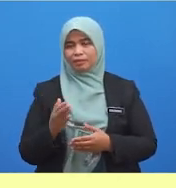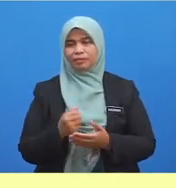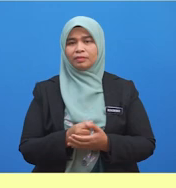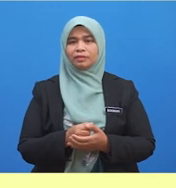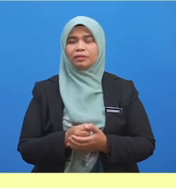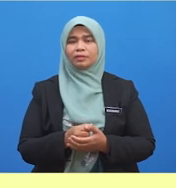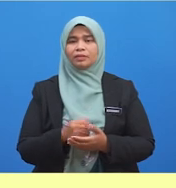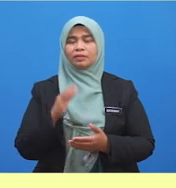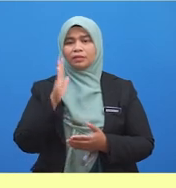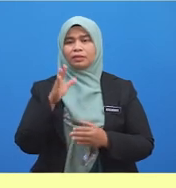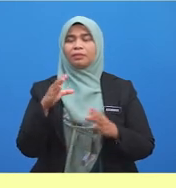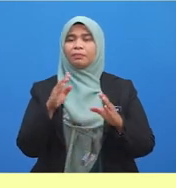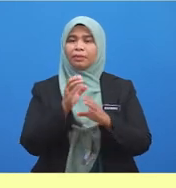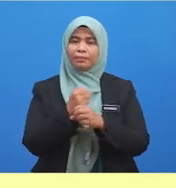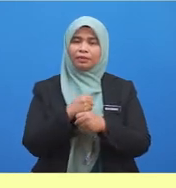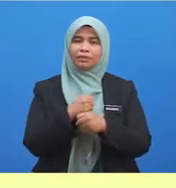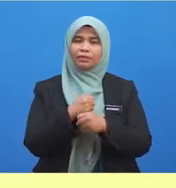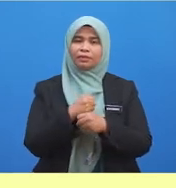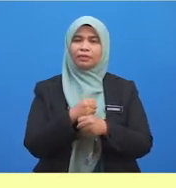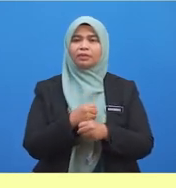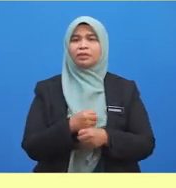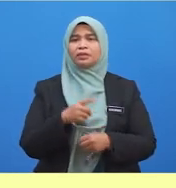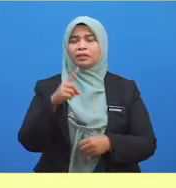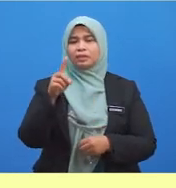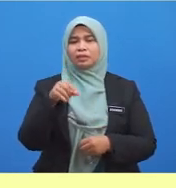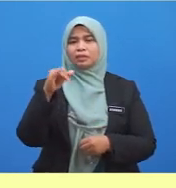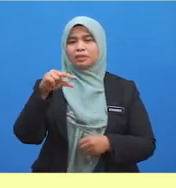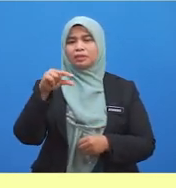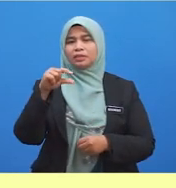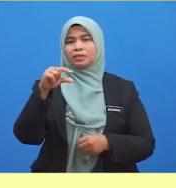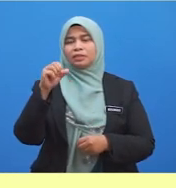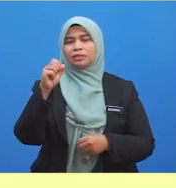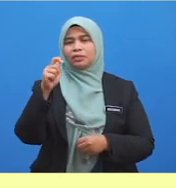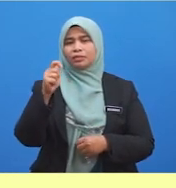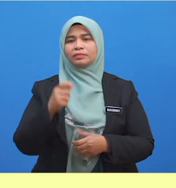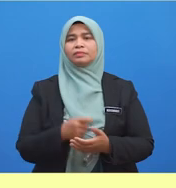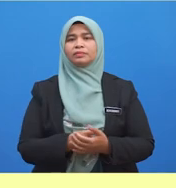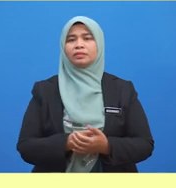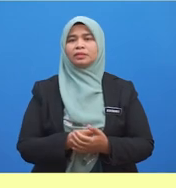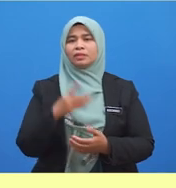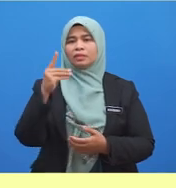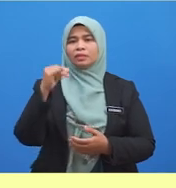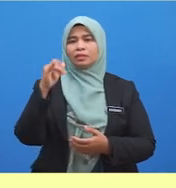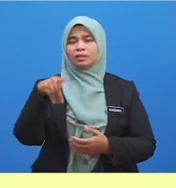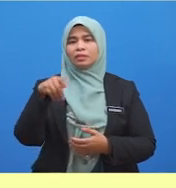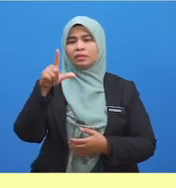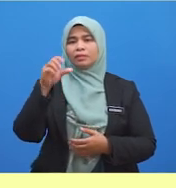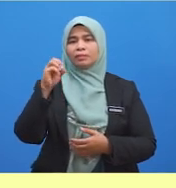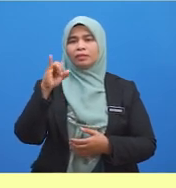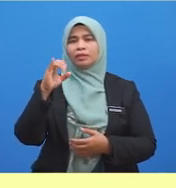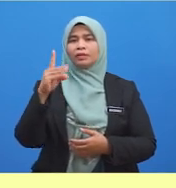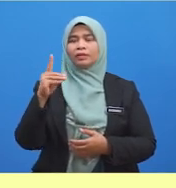akan membentuk zigot diploid. Zigot diploid manusia